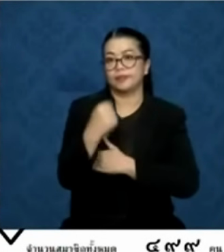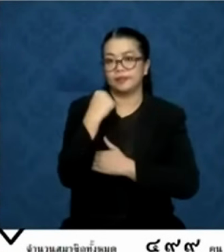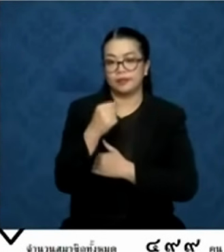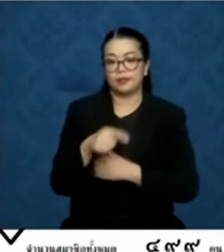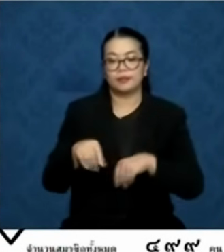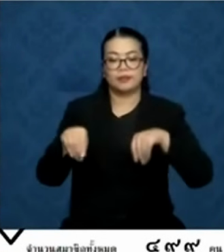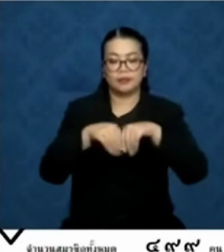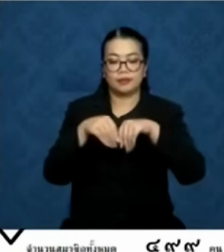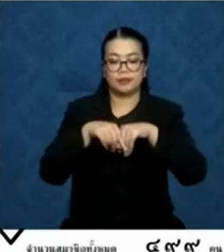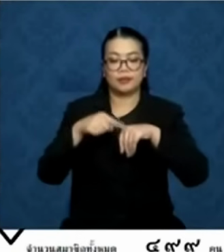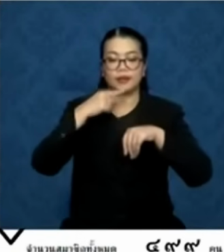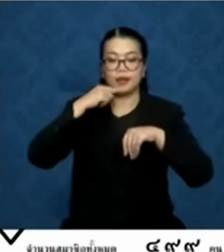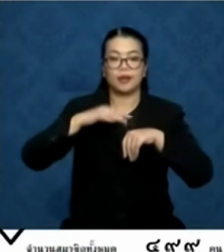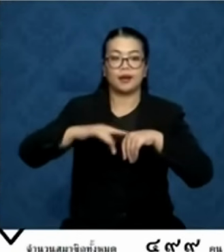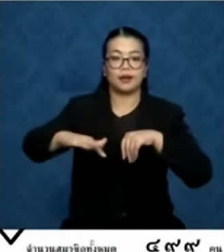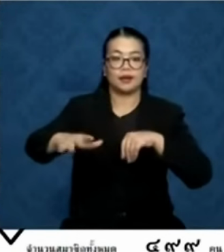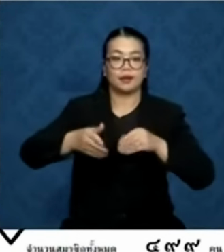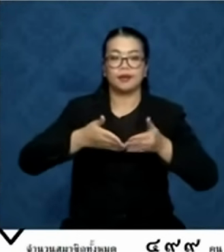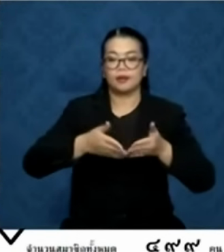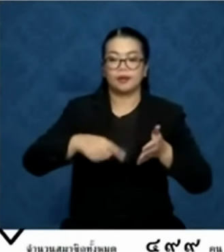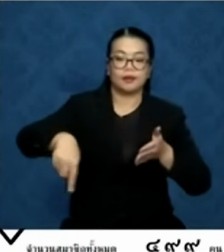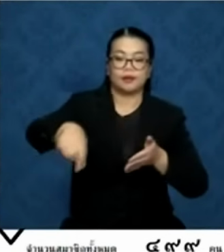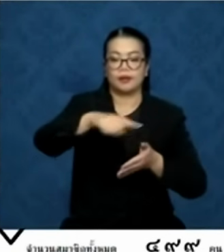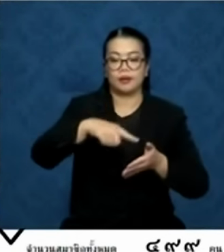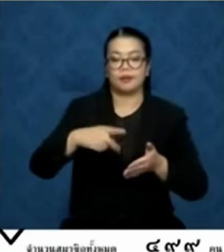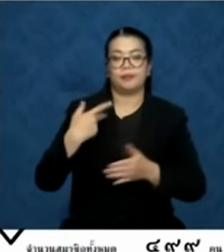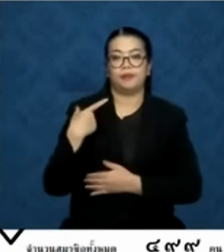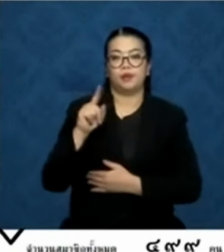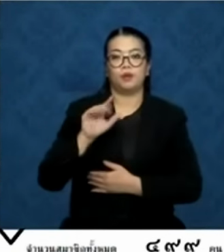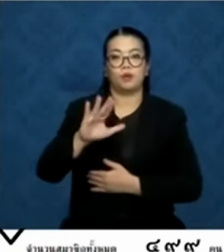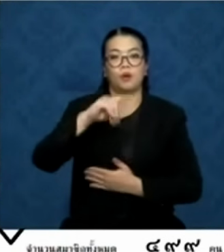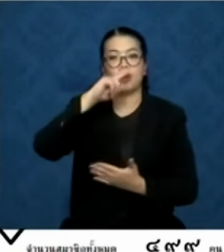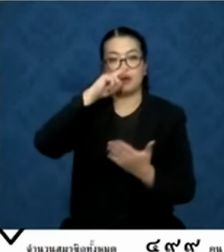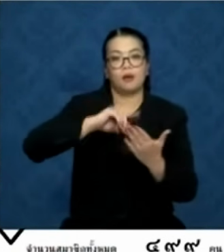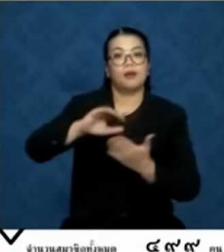ะเลและรักษาผลประโยชน์ของชาติทางทะเล